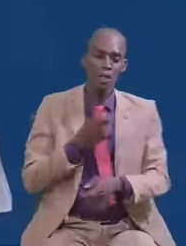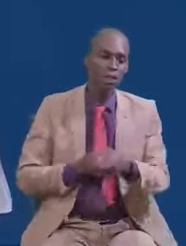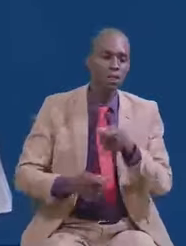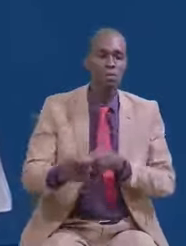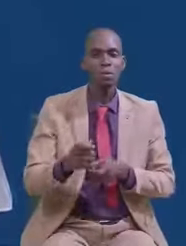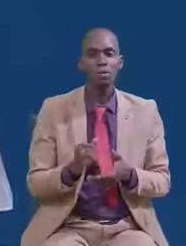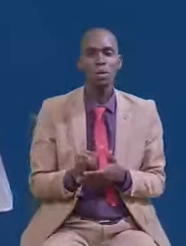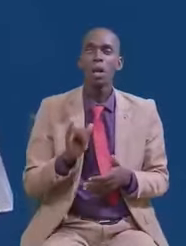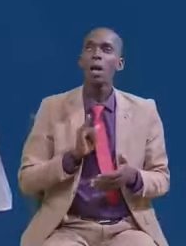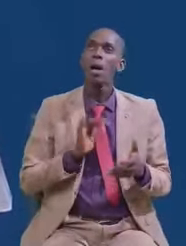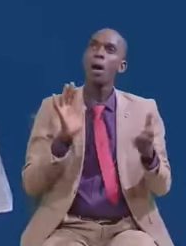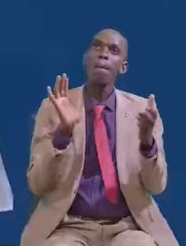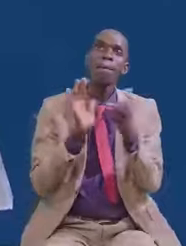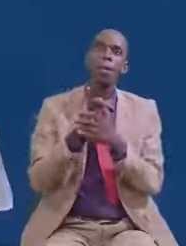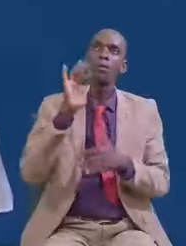crois au récit.